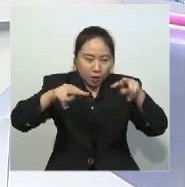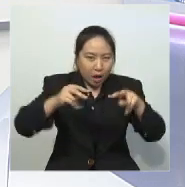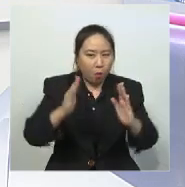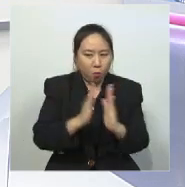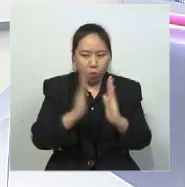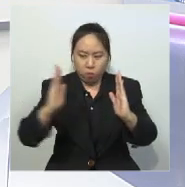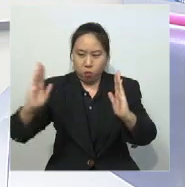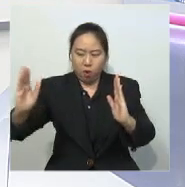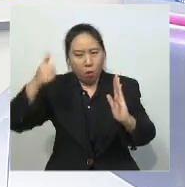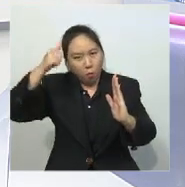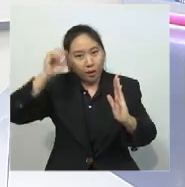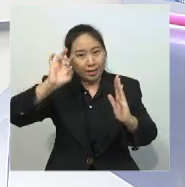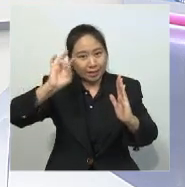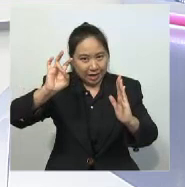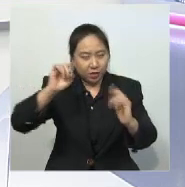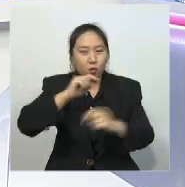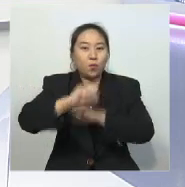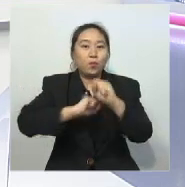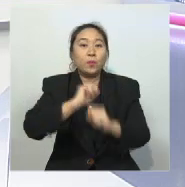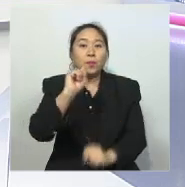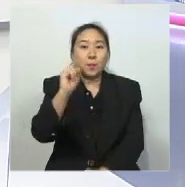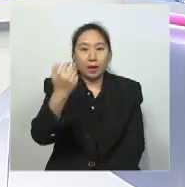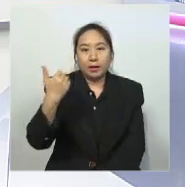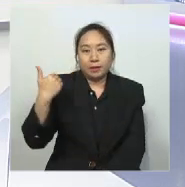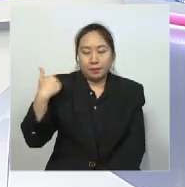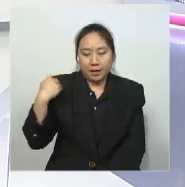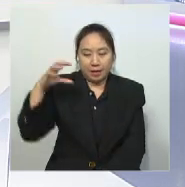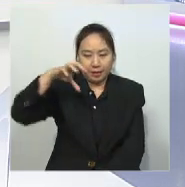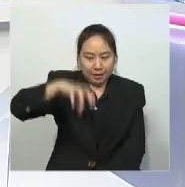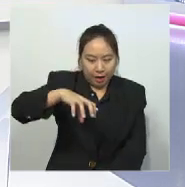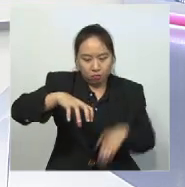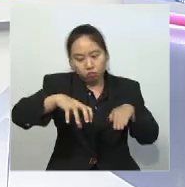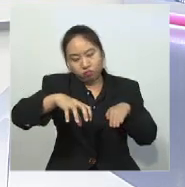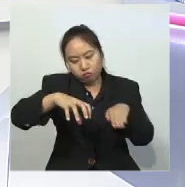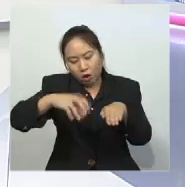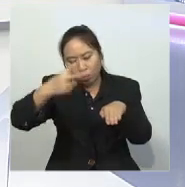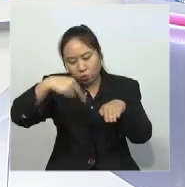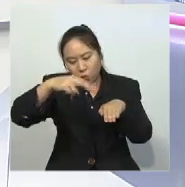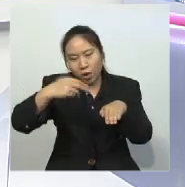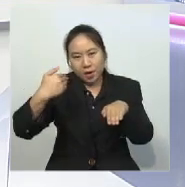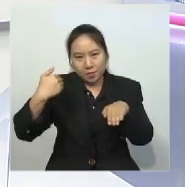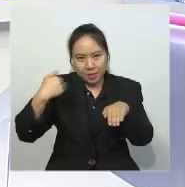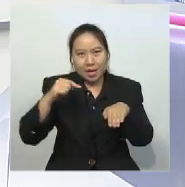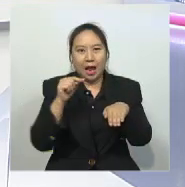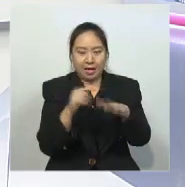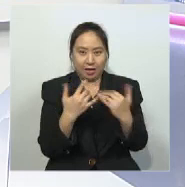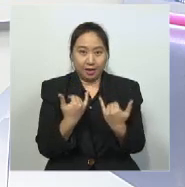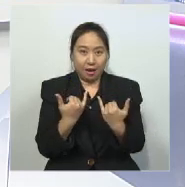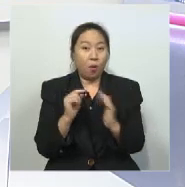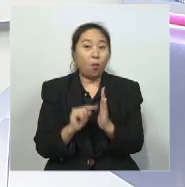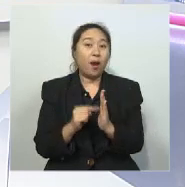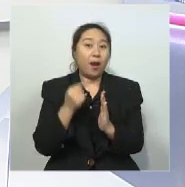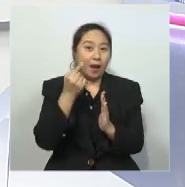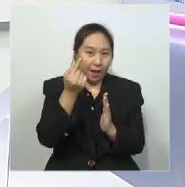วันของช่วงเทศกาลปีใหม่เนี่ยมีการไปตั้งด่านตรวจและเจ้าหน้าที่รายงานเข้ามาว่านี่คือถือว่าวันแรกของ